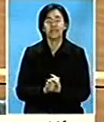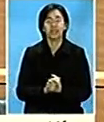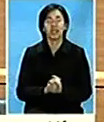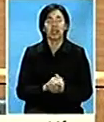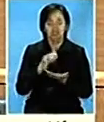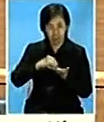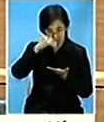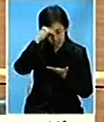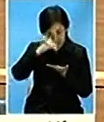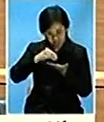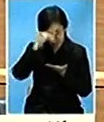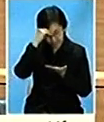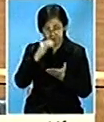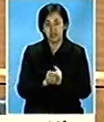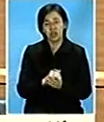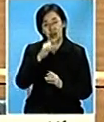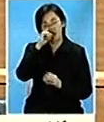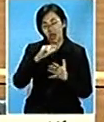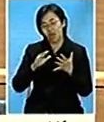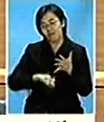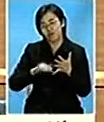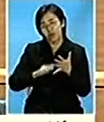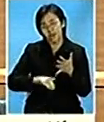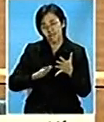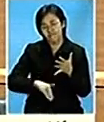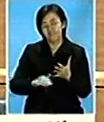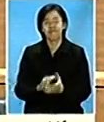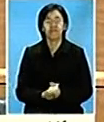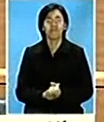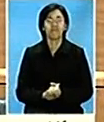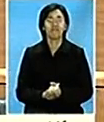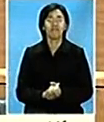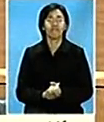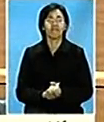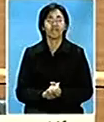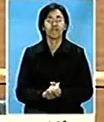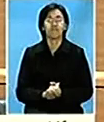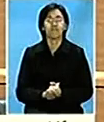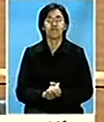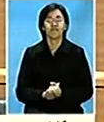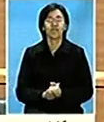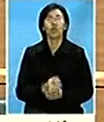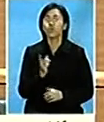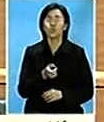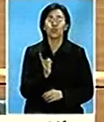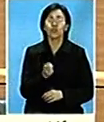านการศึกษาเรามาอันดับท้ายสุดครับนะฮะแล้วก็เป็นอย่างนี้ม